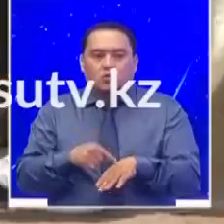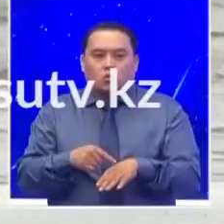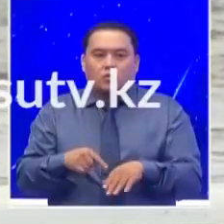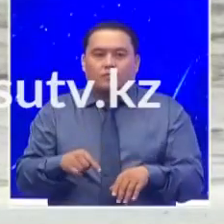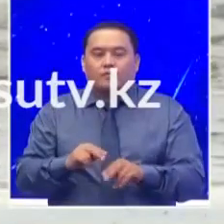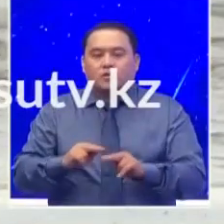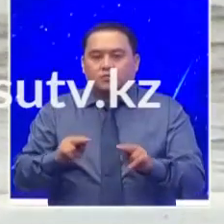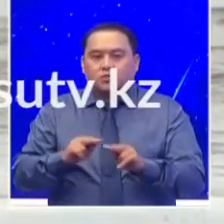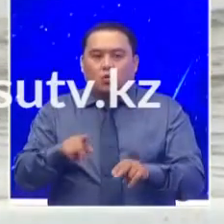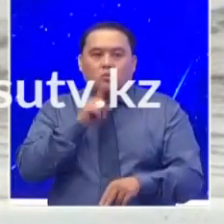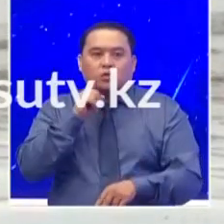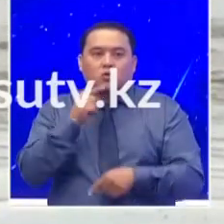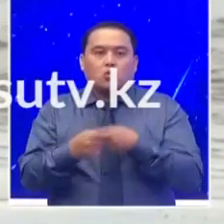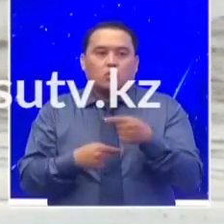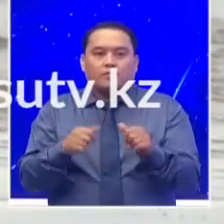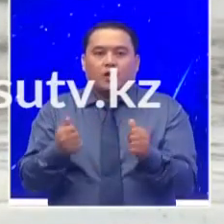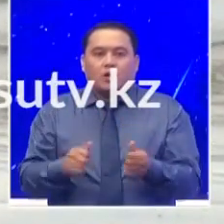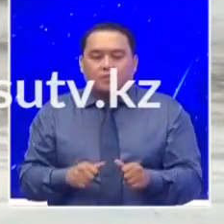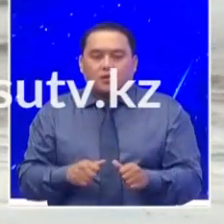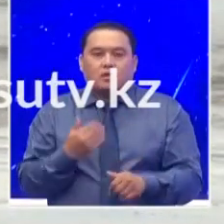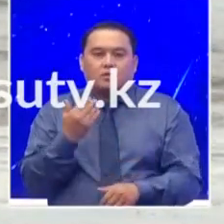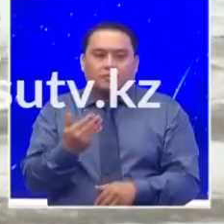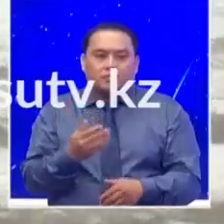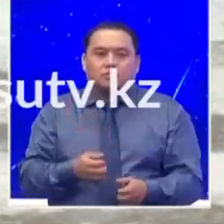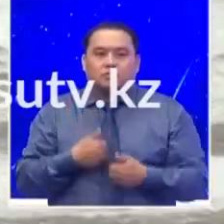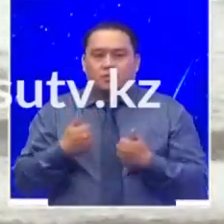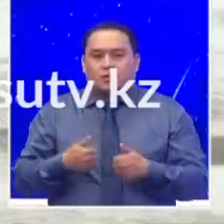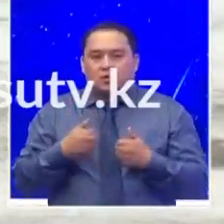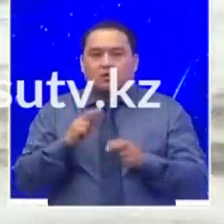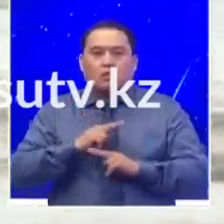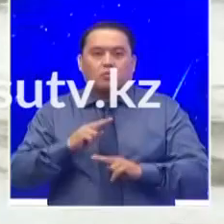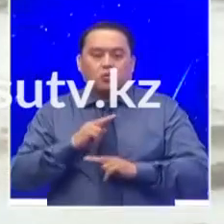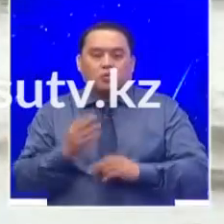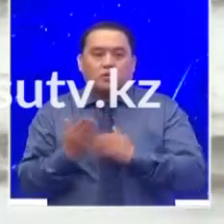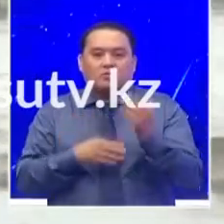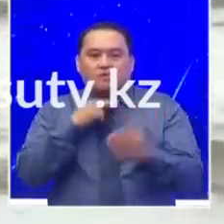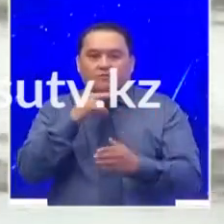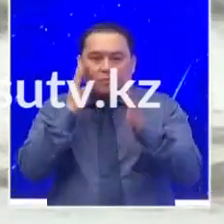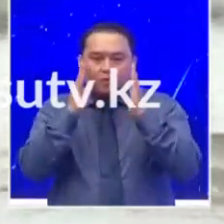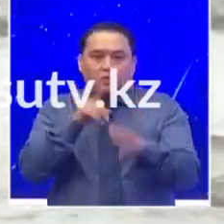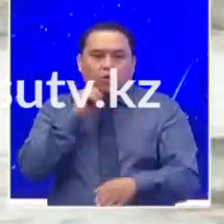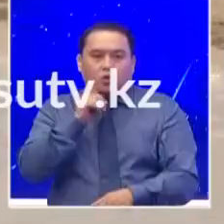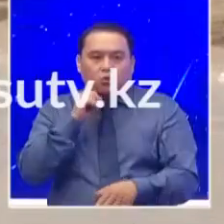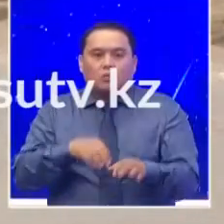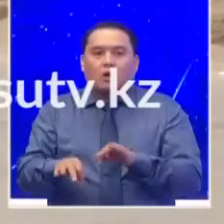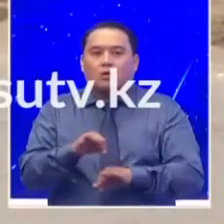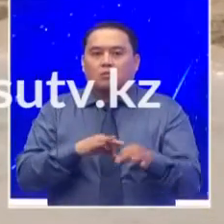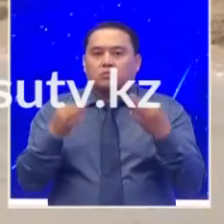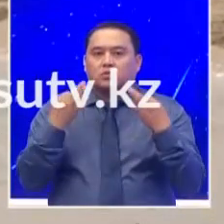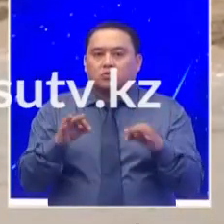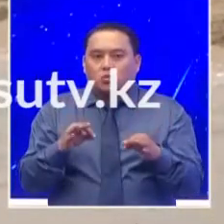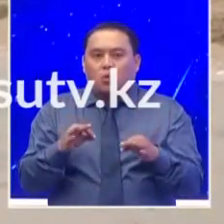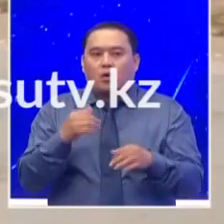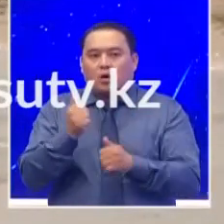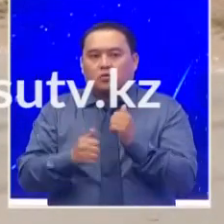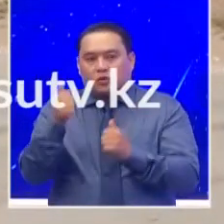эколого-эстетическое воспитание у молодых людей, формировать энтузиазм и стремление к работе. А повышенное внимание молодежи к данному проекту позволяет из года в